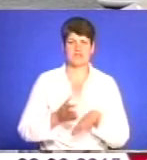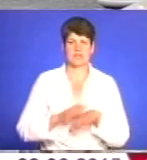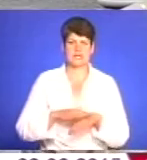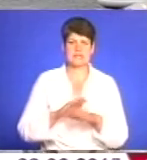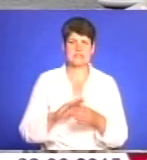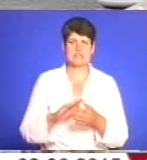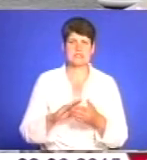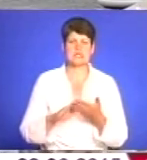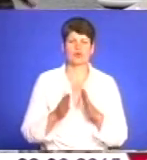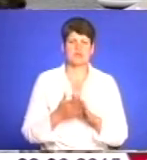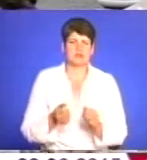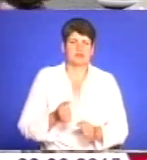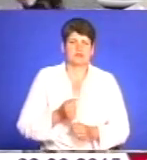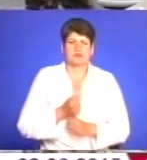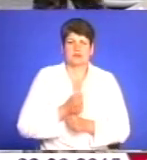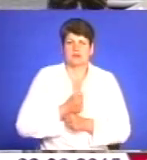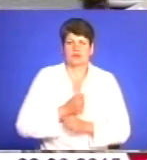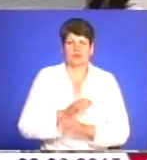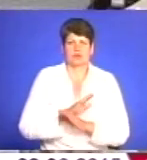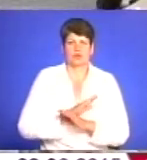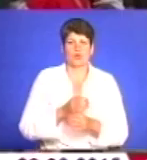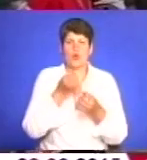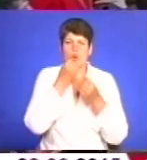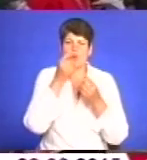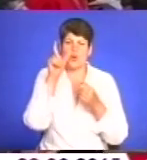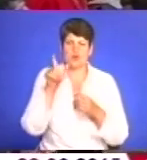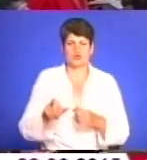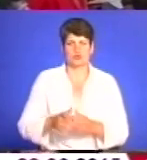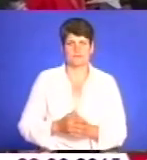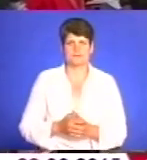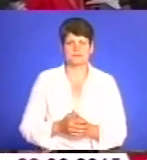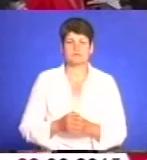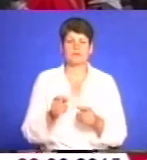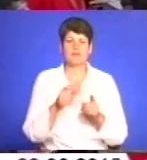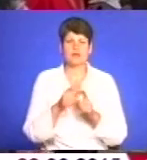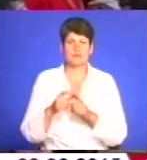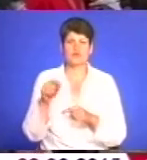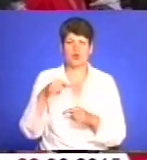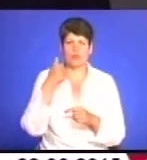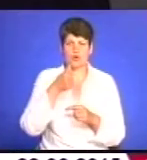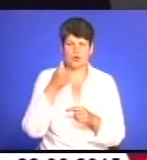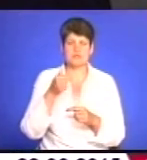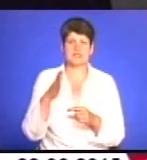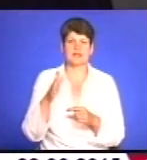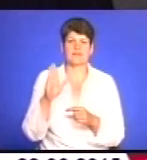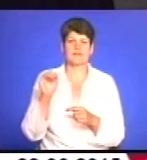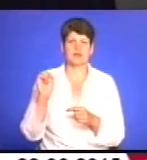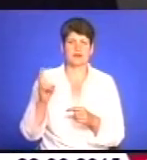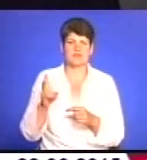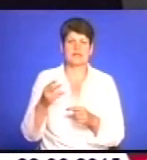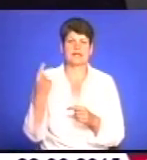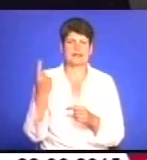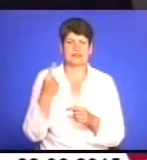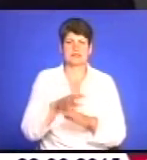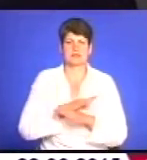ситуації. Тому жалко, що гинуть такі хороші люди. За словами бойових побратимів, цього року воїн з позивним «Вік» – єдиний загиблий у 8-й